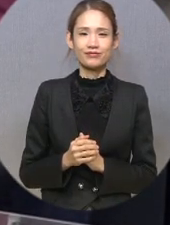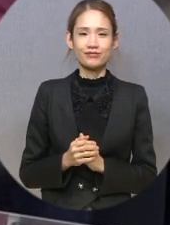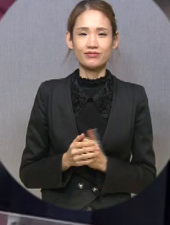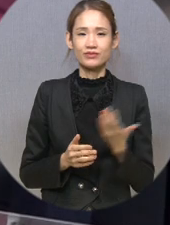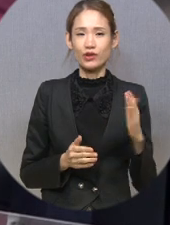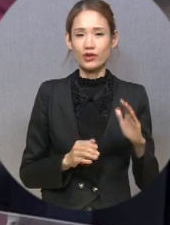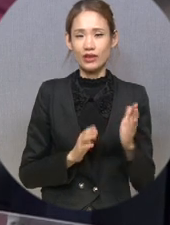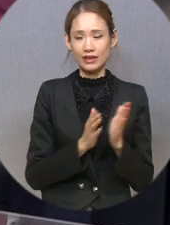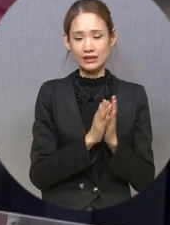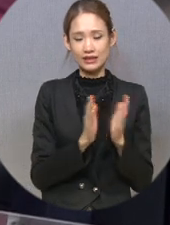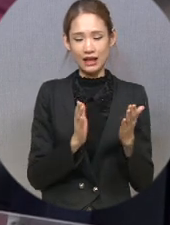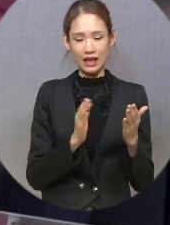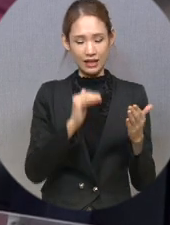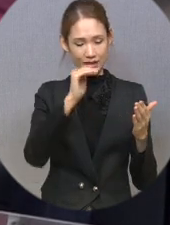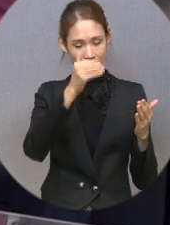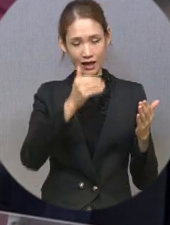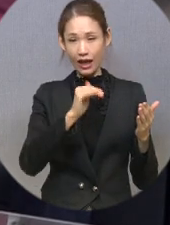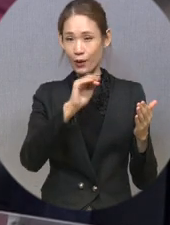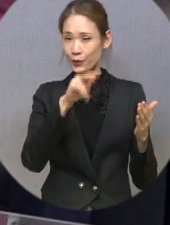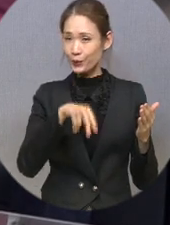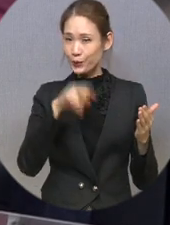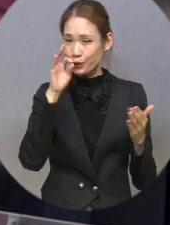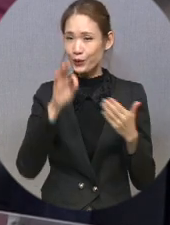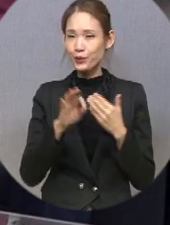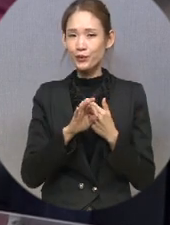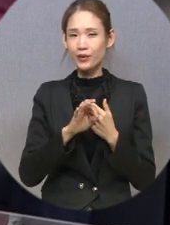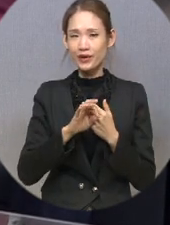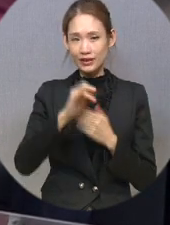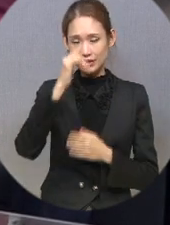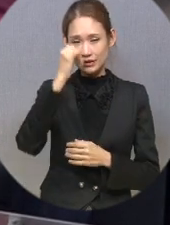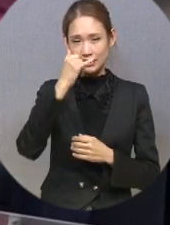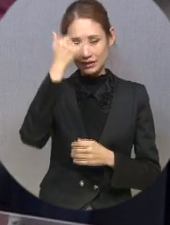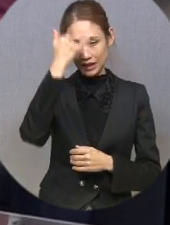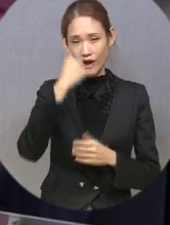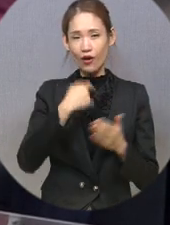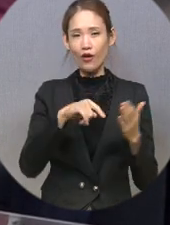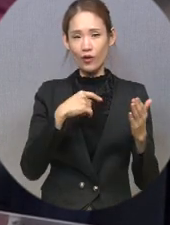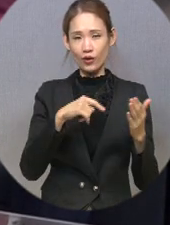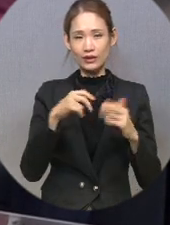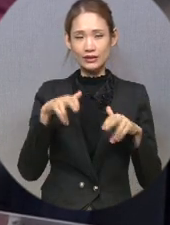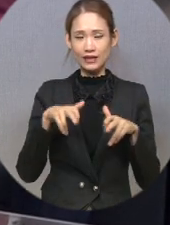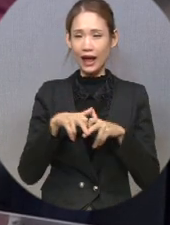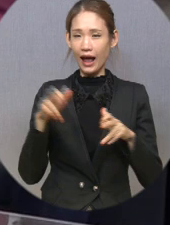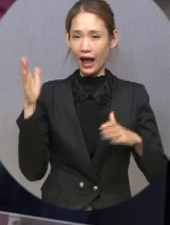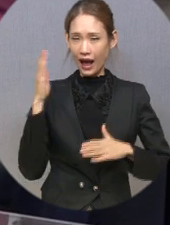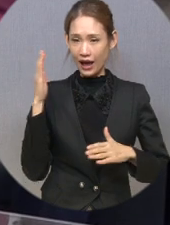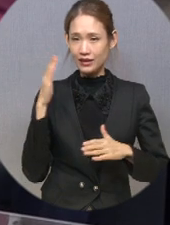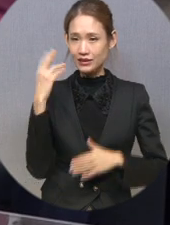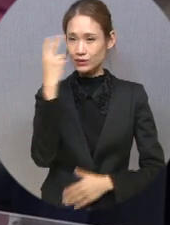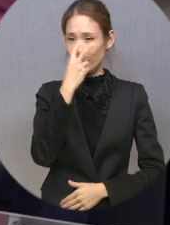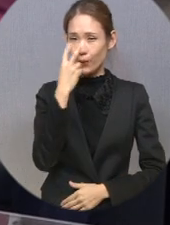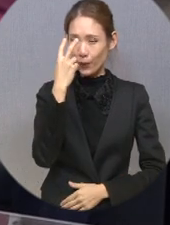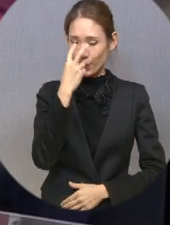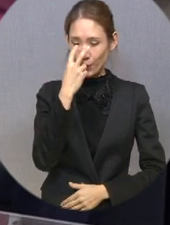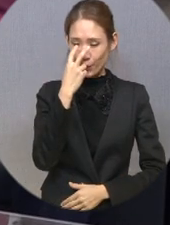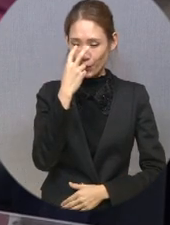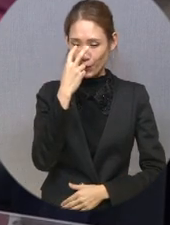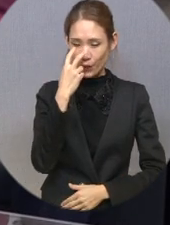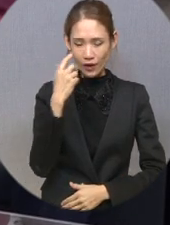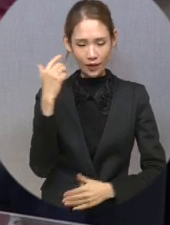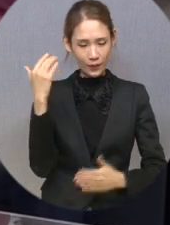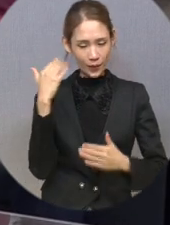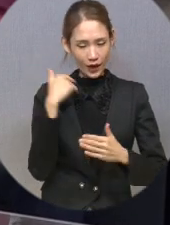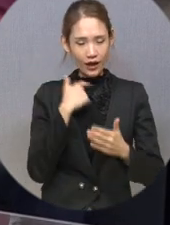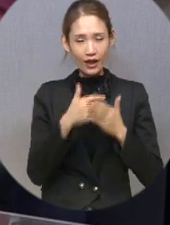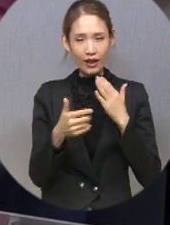그런데 이 책을 내용을 보면 인성교육하고 장애인 학생들을 돌봤던 경력이 참 눈에